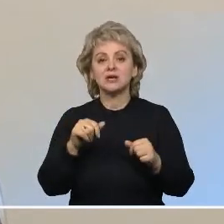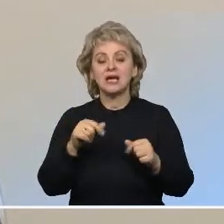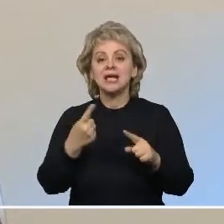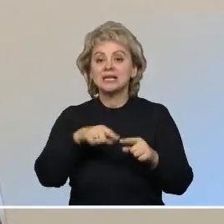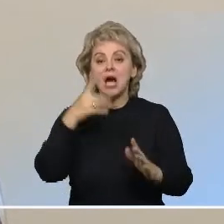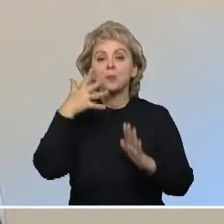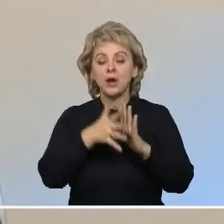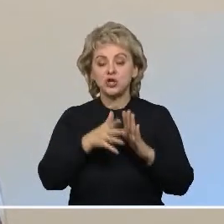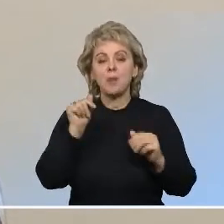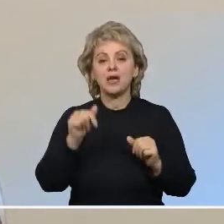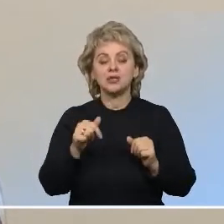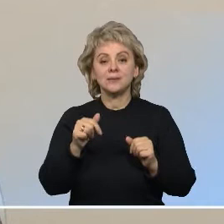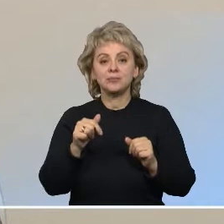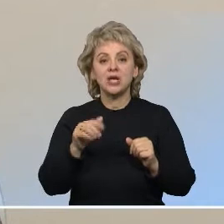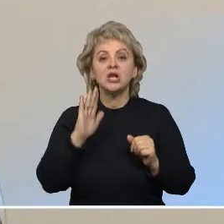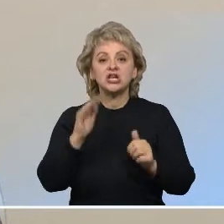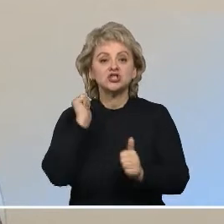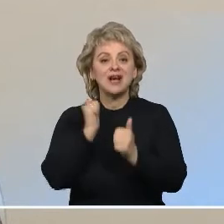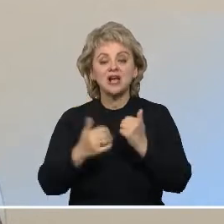для понимания